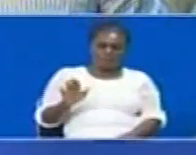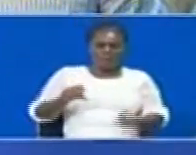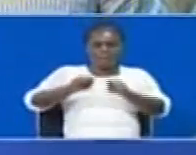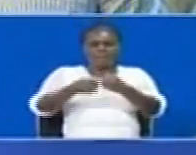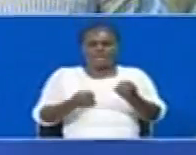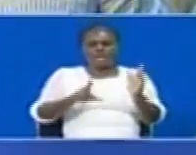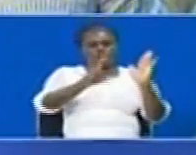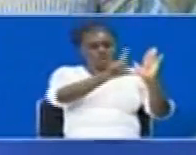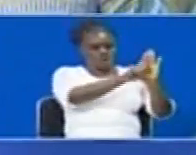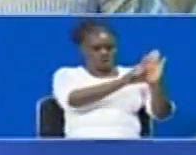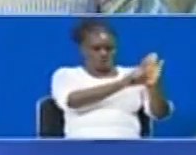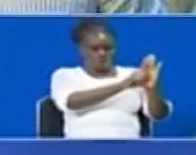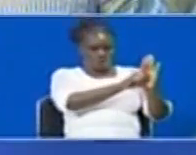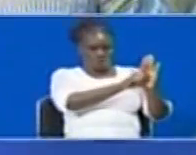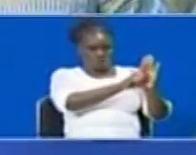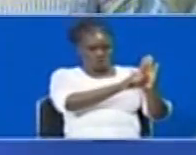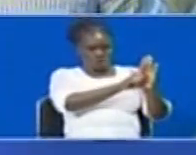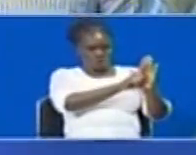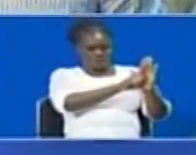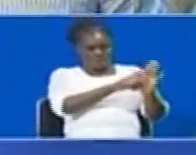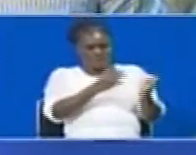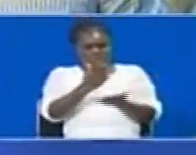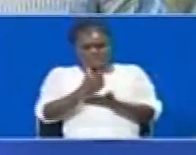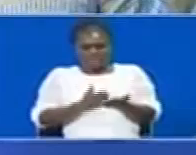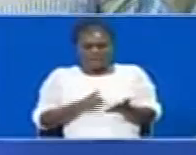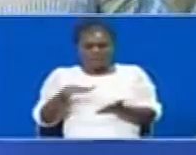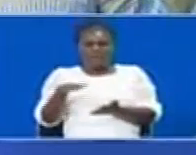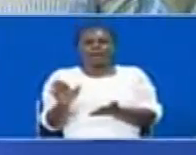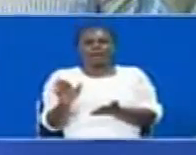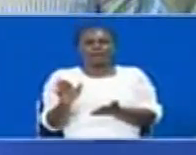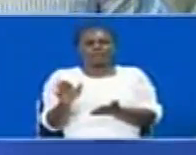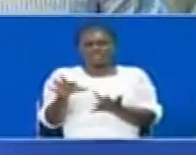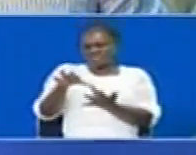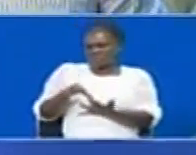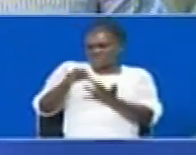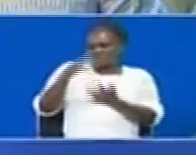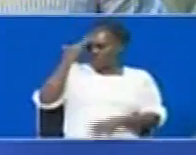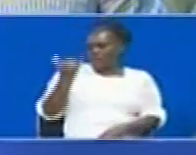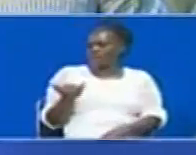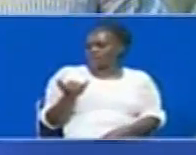walivunja sheria. Mbona madaktari wanataka kuhisi kama ambaye wao ni speciali?